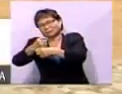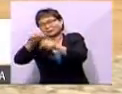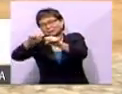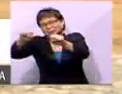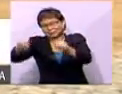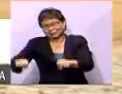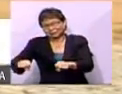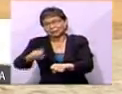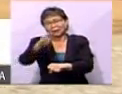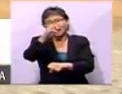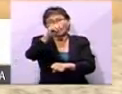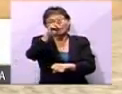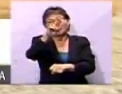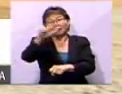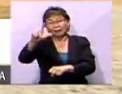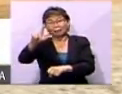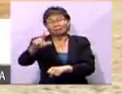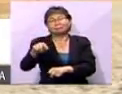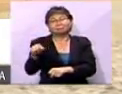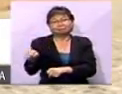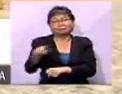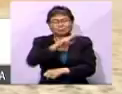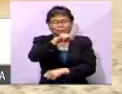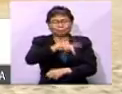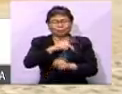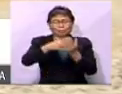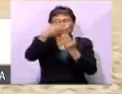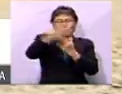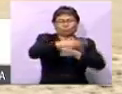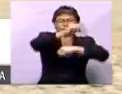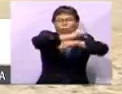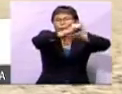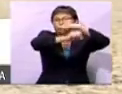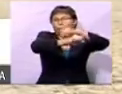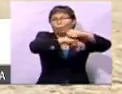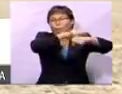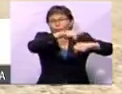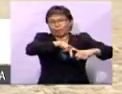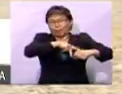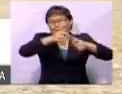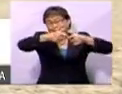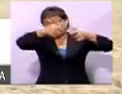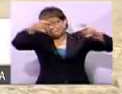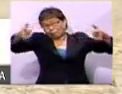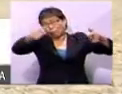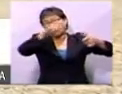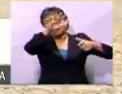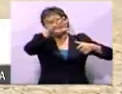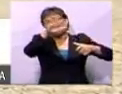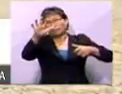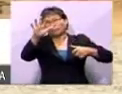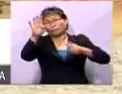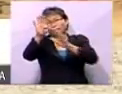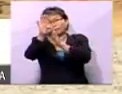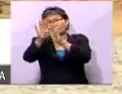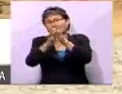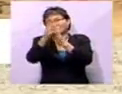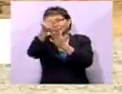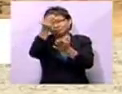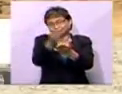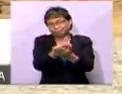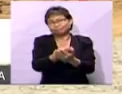sistem. MRL merupakan pemilik projek infrastruktur mega bernilai RM55 bilion